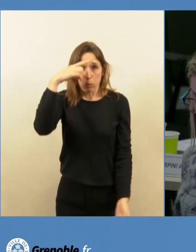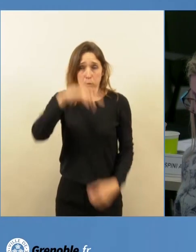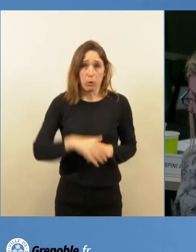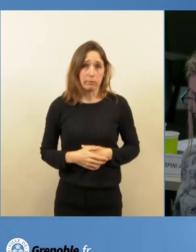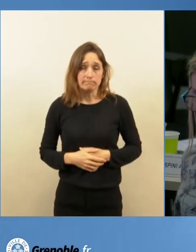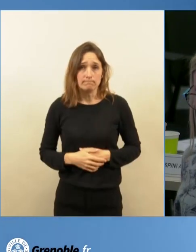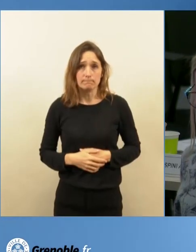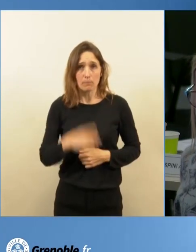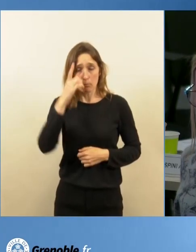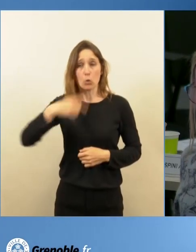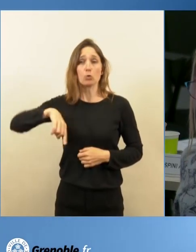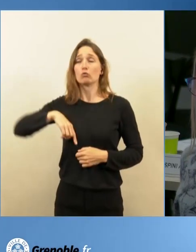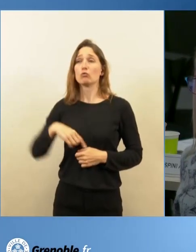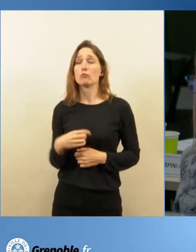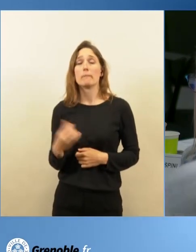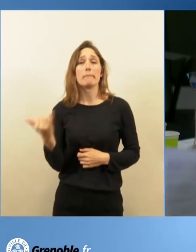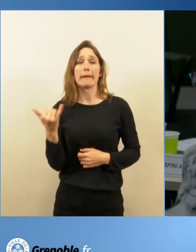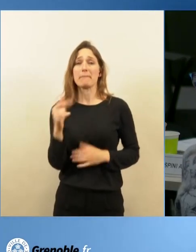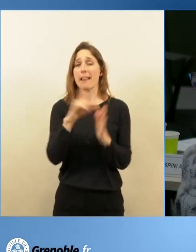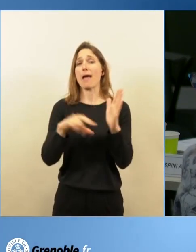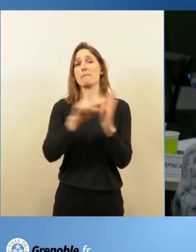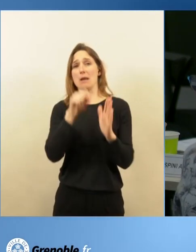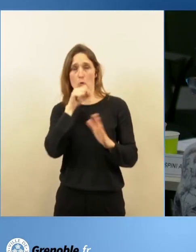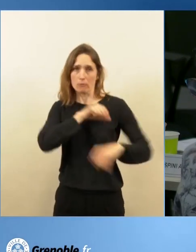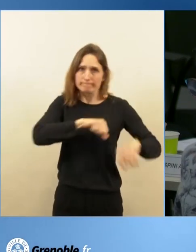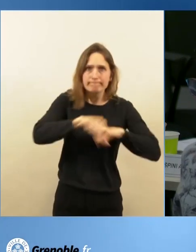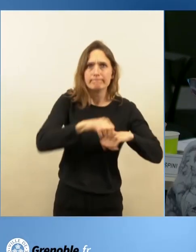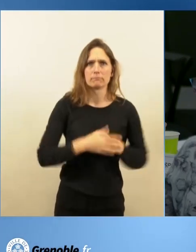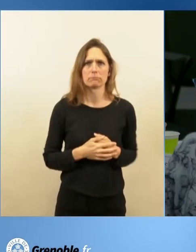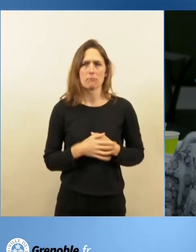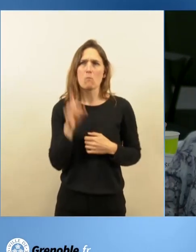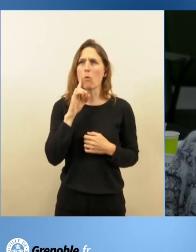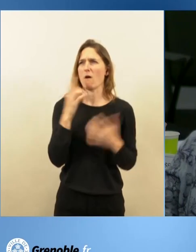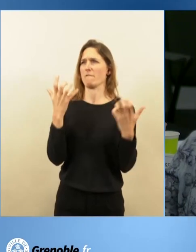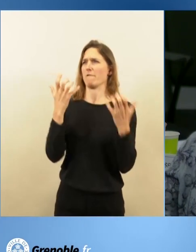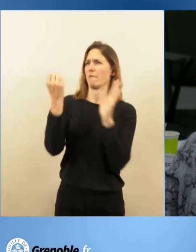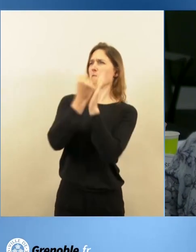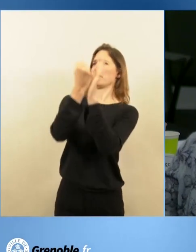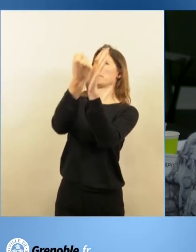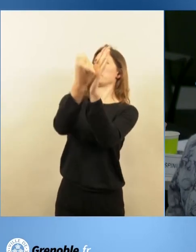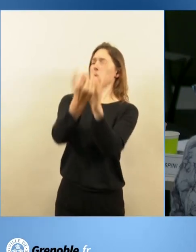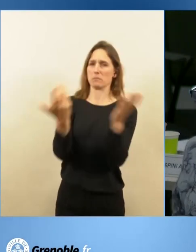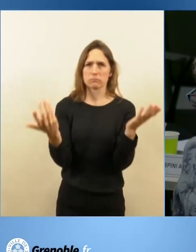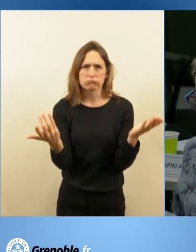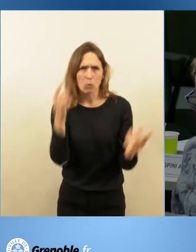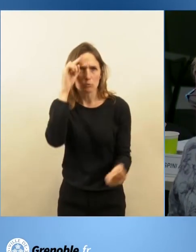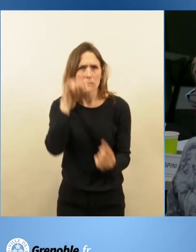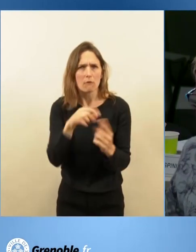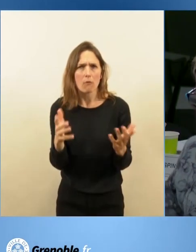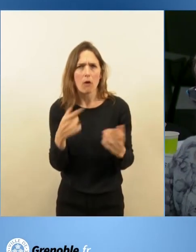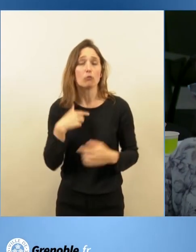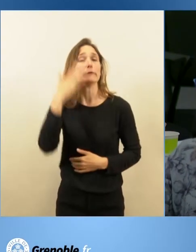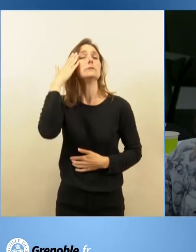il y a pas besoin de la belle pour agir au fond pourquoi courir après tout ça en permanence on sait ce qu'il en est de